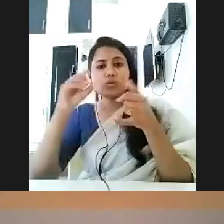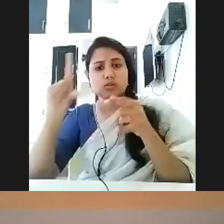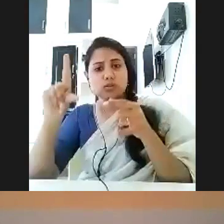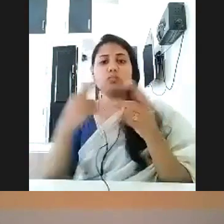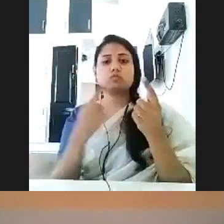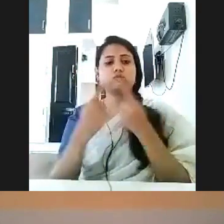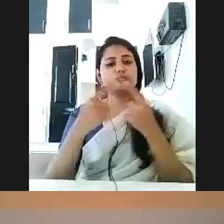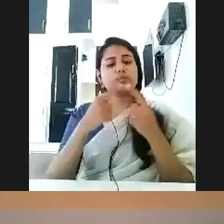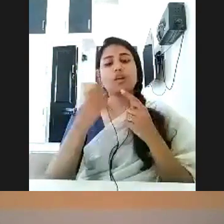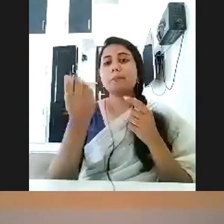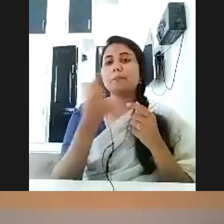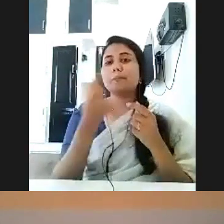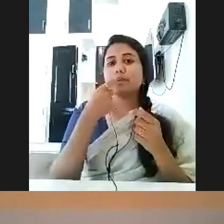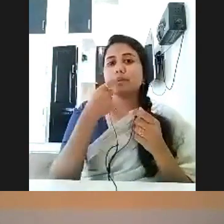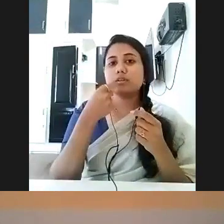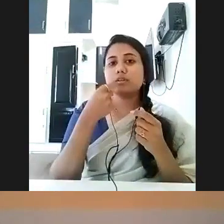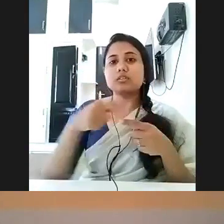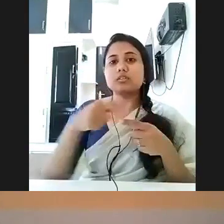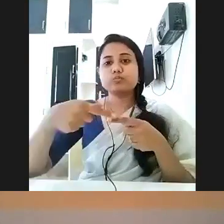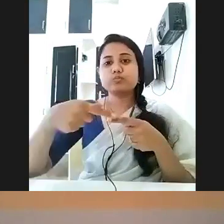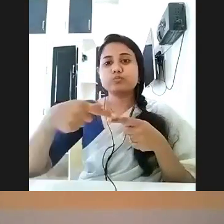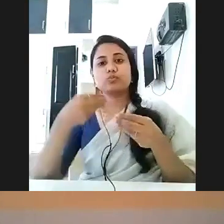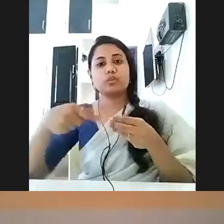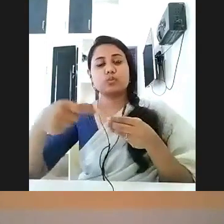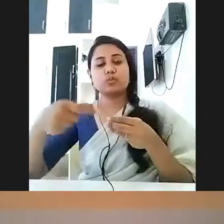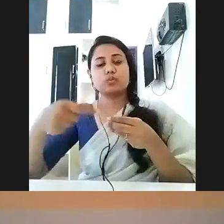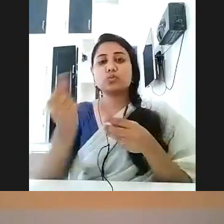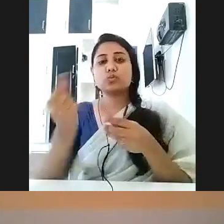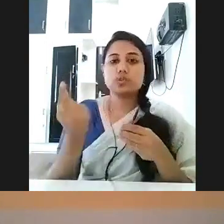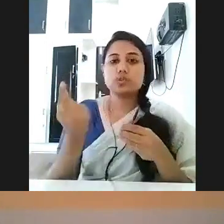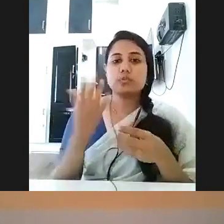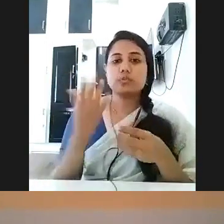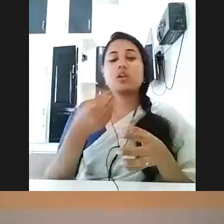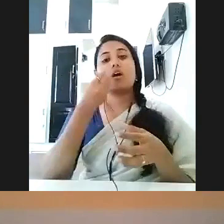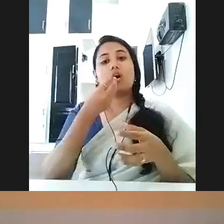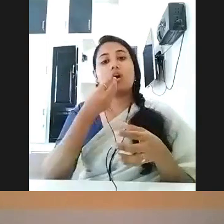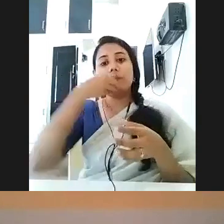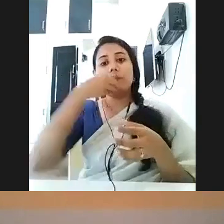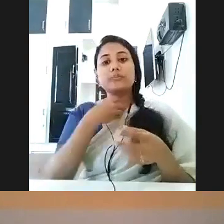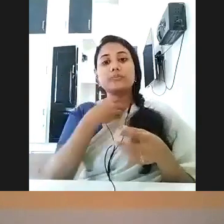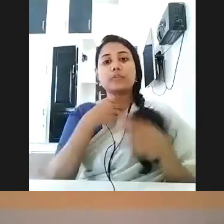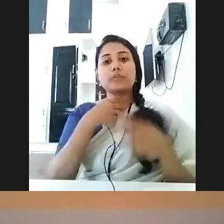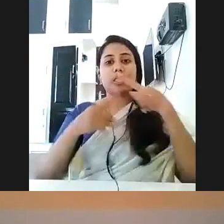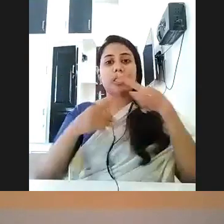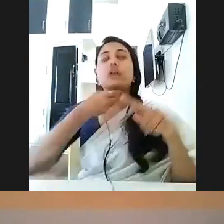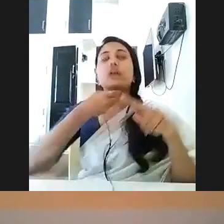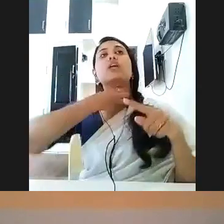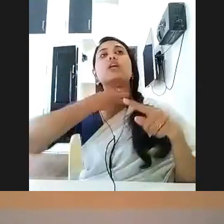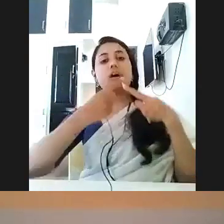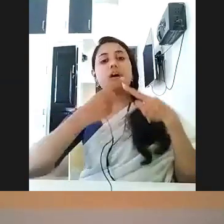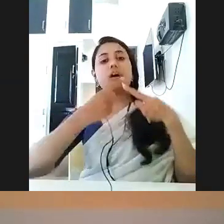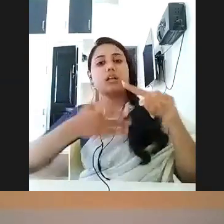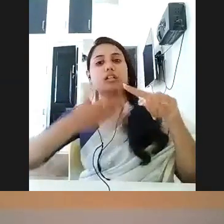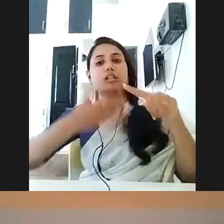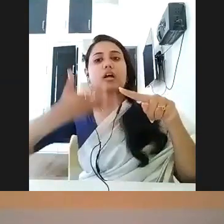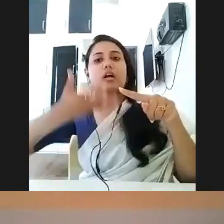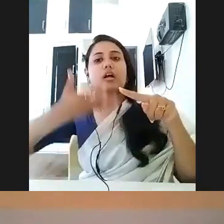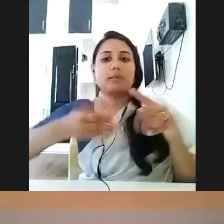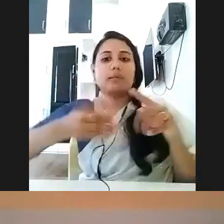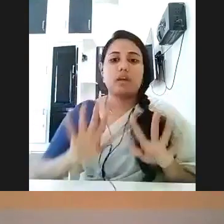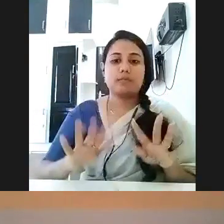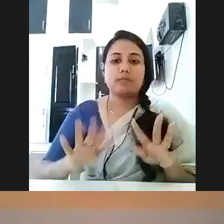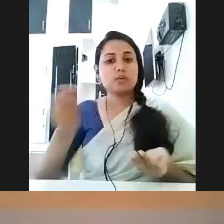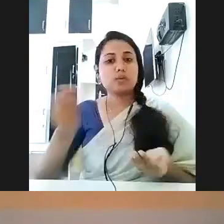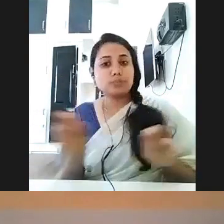കൂടെ ബെറ്റർ ആവുന്നതാണ്. ആൻഡ് സ്വാലോയിങ് തെറാപ്പി മേ ബി വേണ്ടി വരുന്നതായിരിക്കും. ചെറിയ കുട്ടികൾക്കാണെങ്കിൽ നമ്മൾ സ്വാലോയിങ് തെറാപ്പി ഒക്കെ